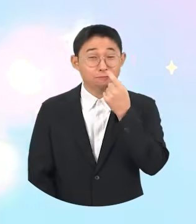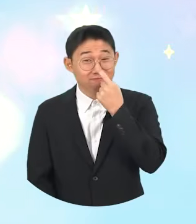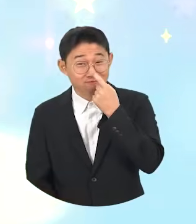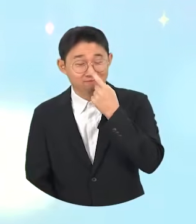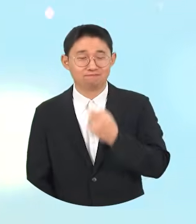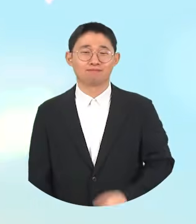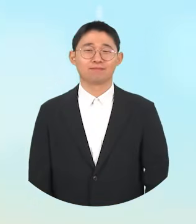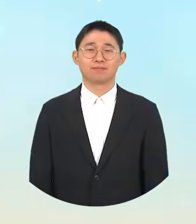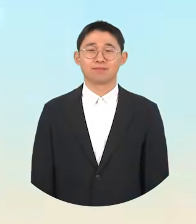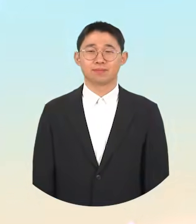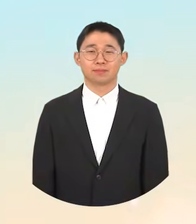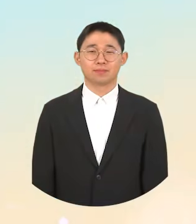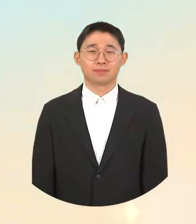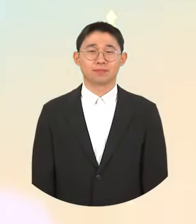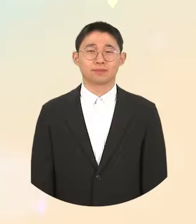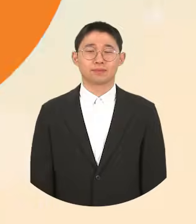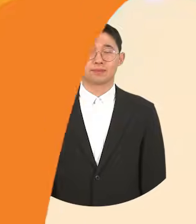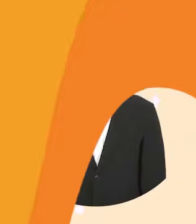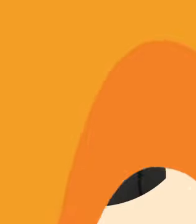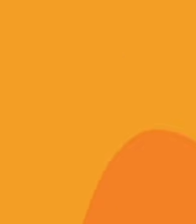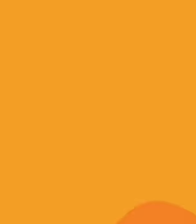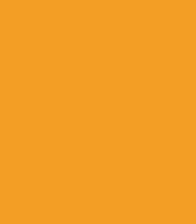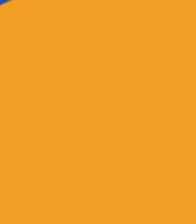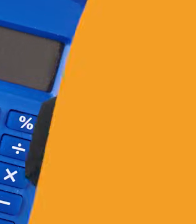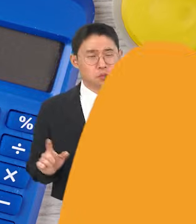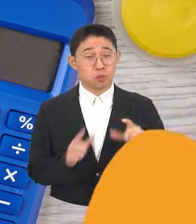알아보는 시간을 가지려고 해요.